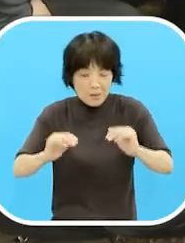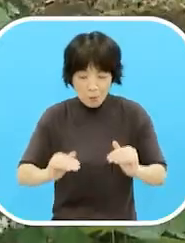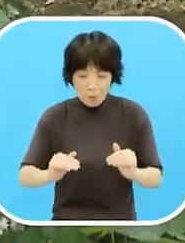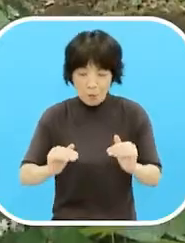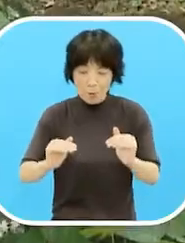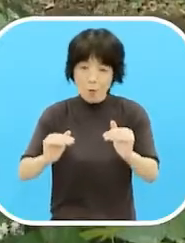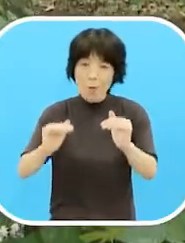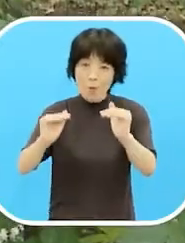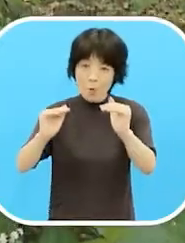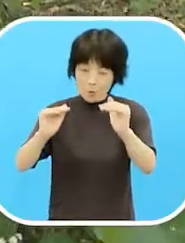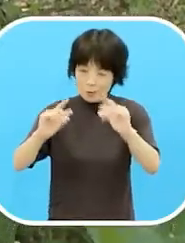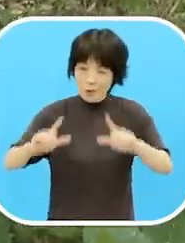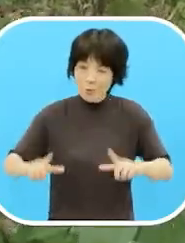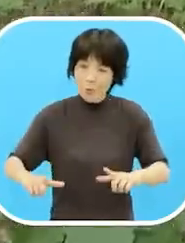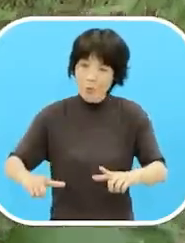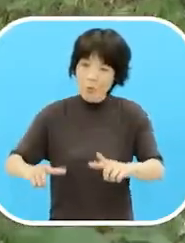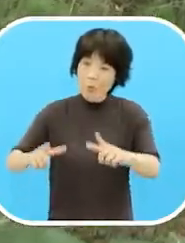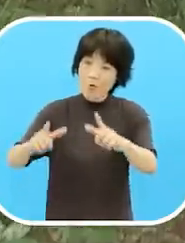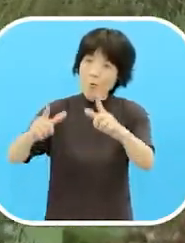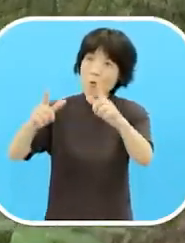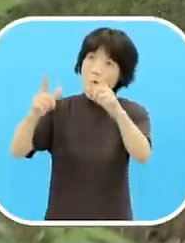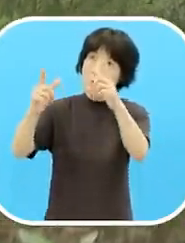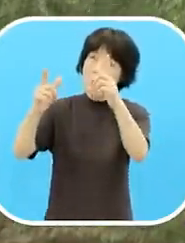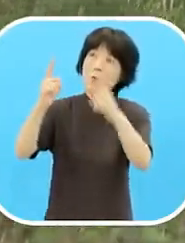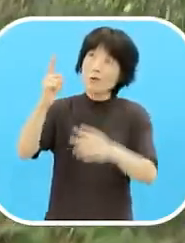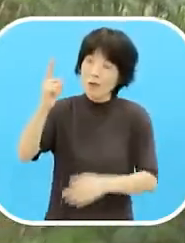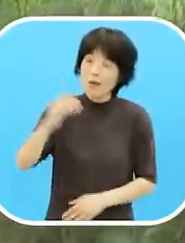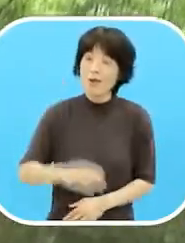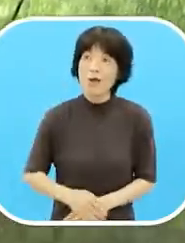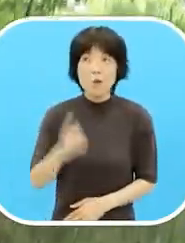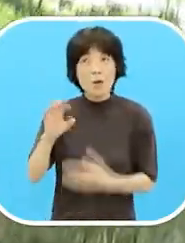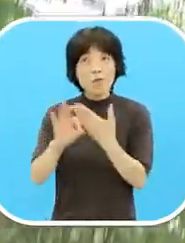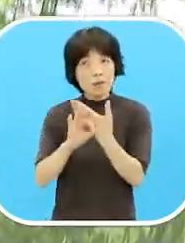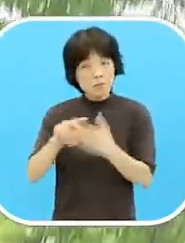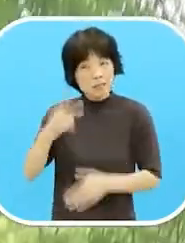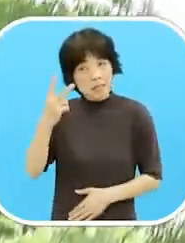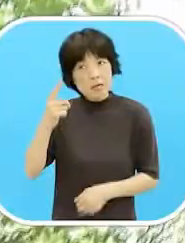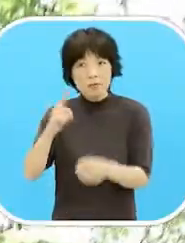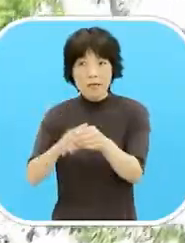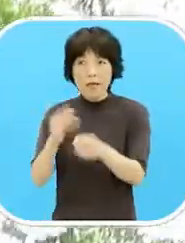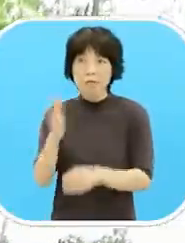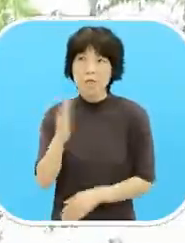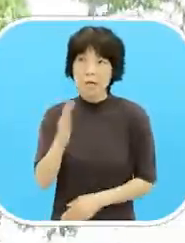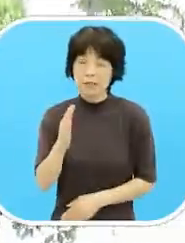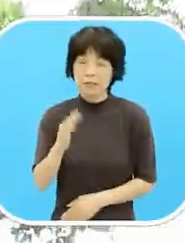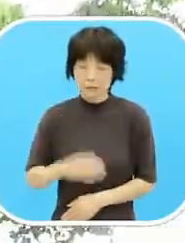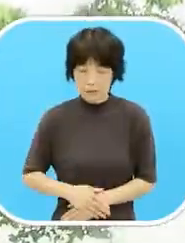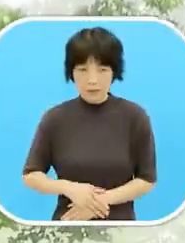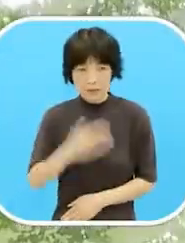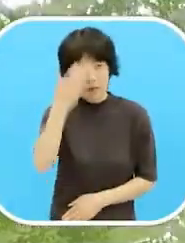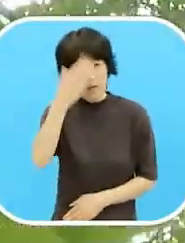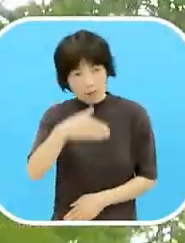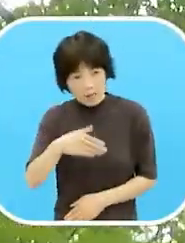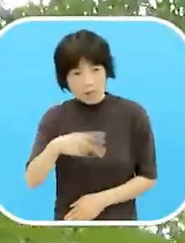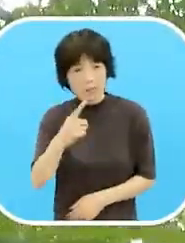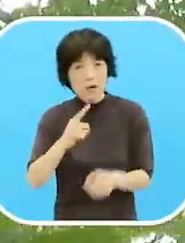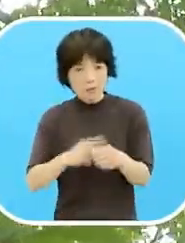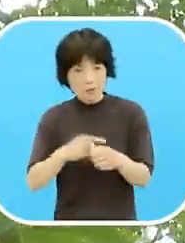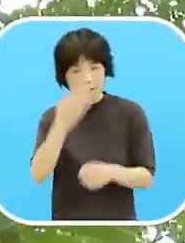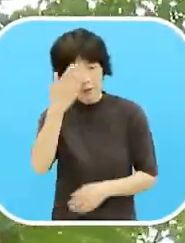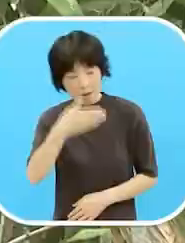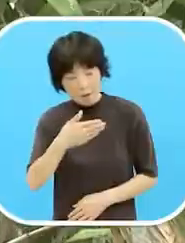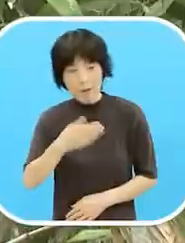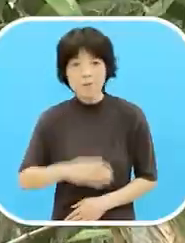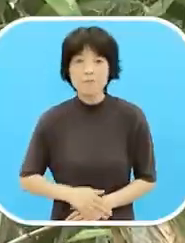って、うん、こういうブナに、まあ200年近いかな。 200年、 うん、近いか